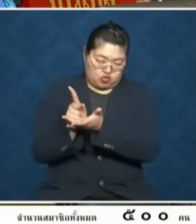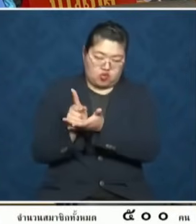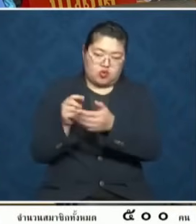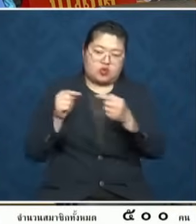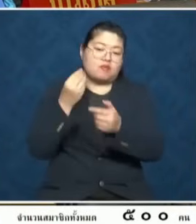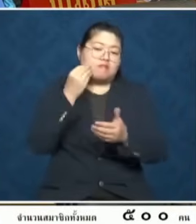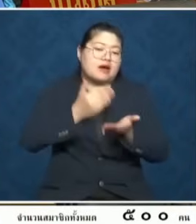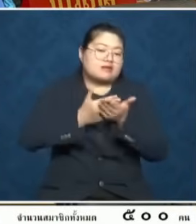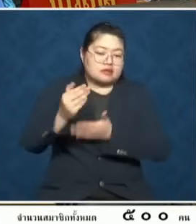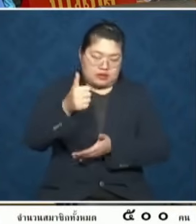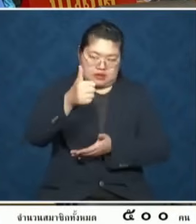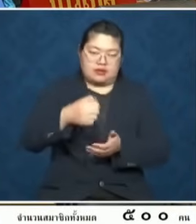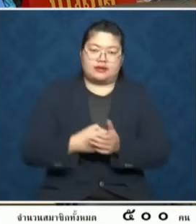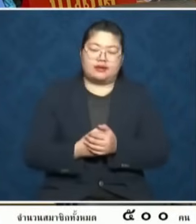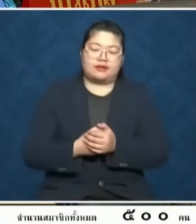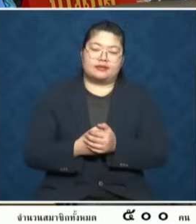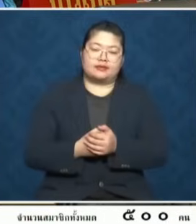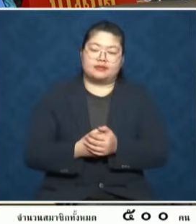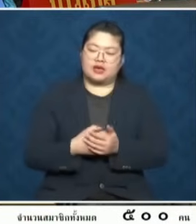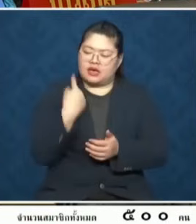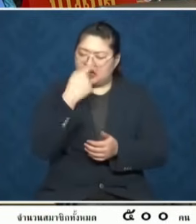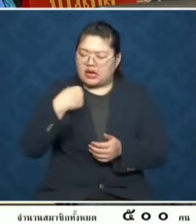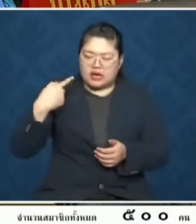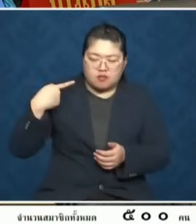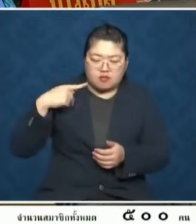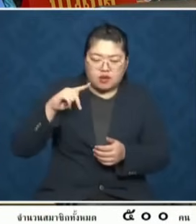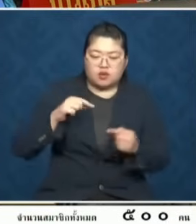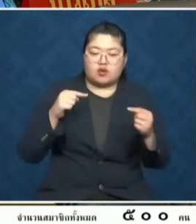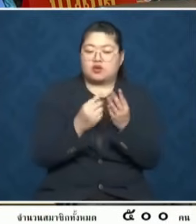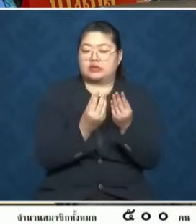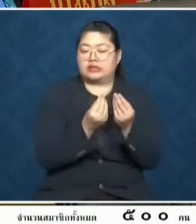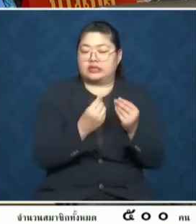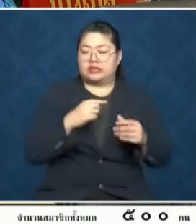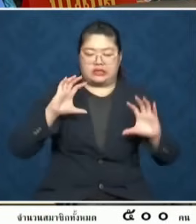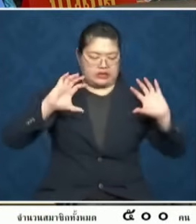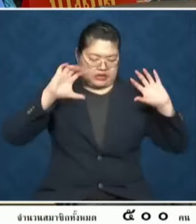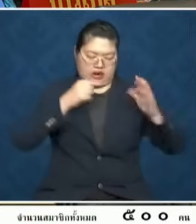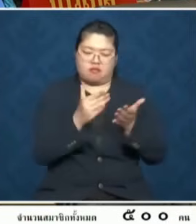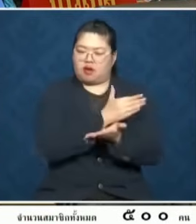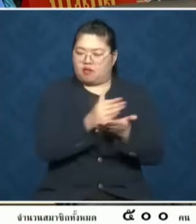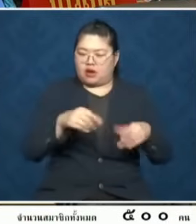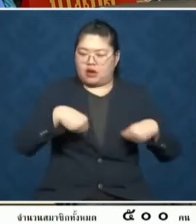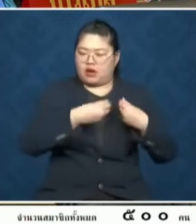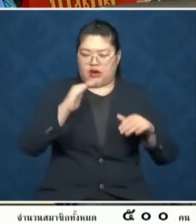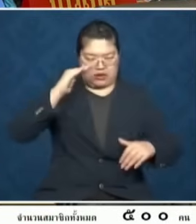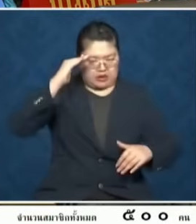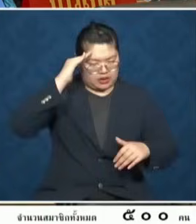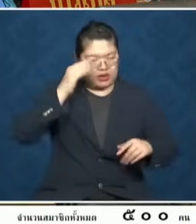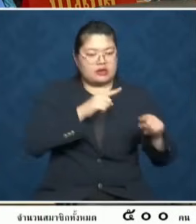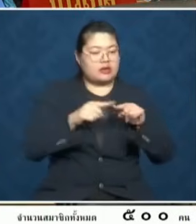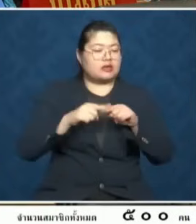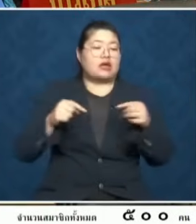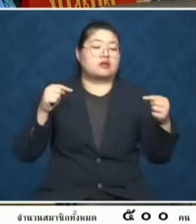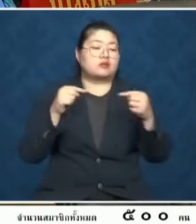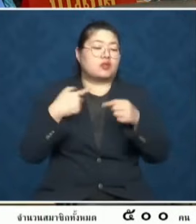โครงการได้ดังนั้นนะคะผู้ที่ได้ประโยชน์จากการเอาที่ดินรัฐไปจัดสรรให้กำลังพลก็เห็นจะมีแต่นาย